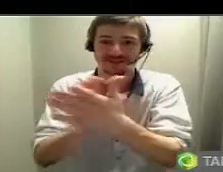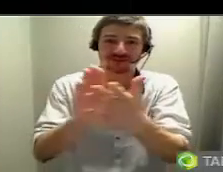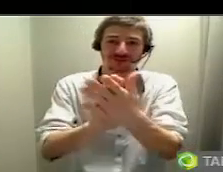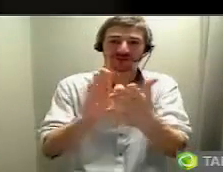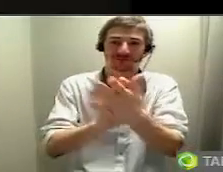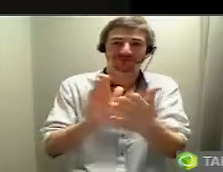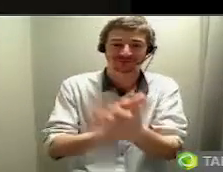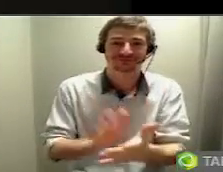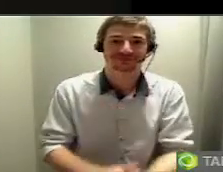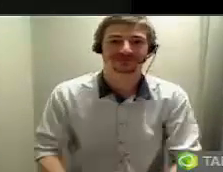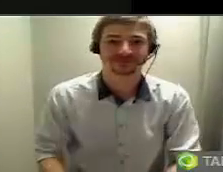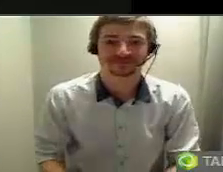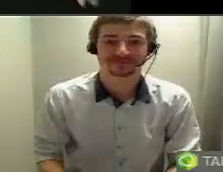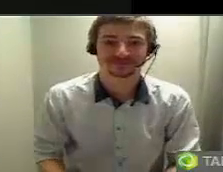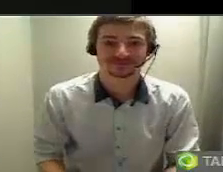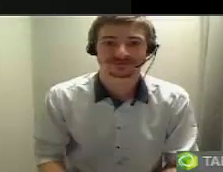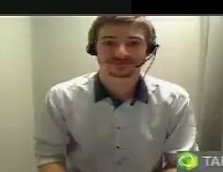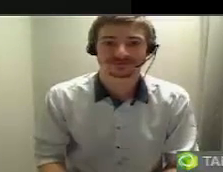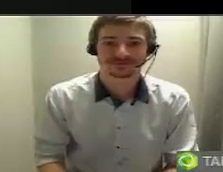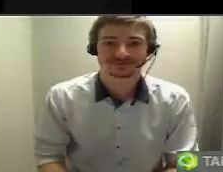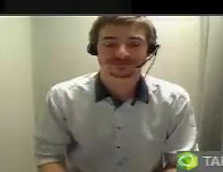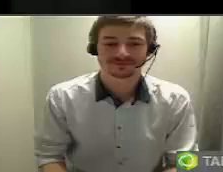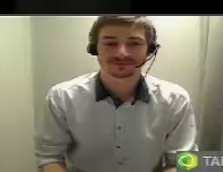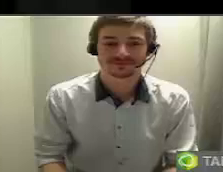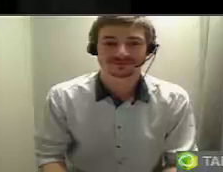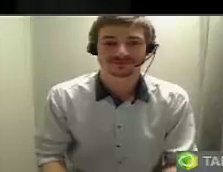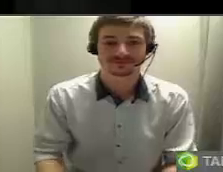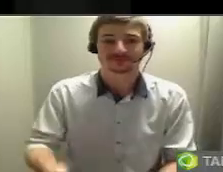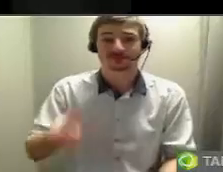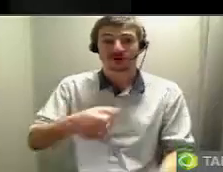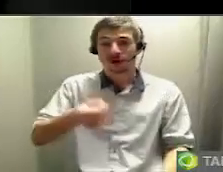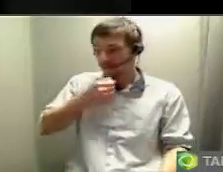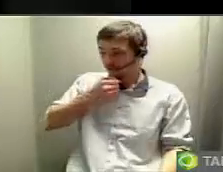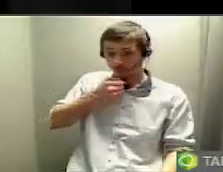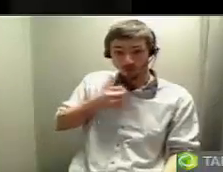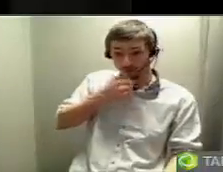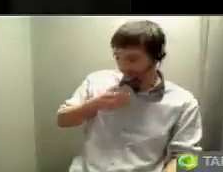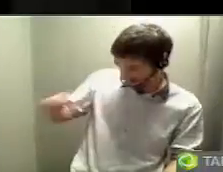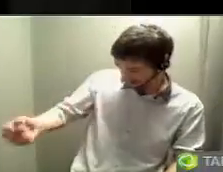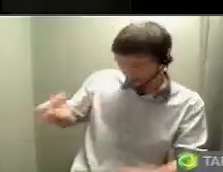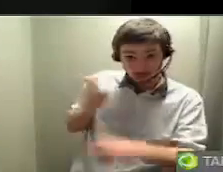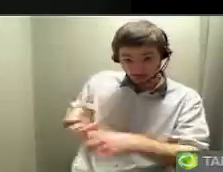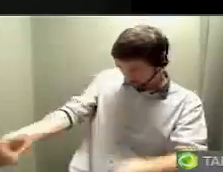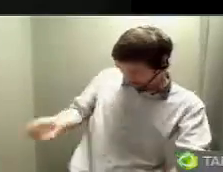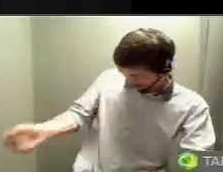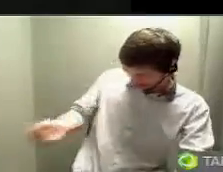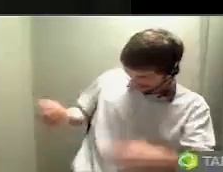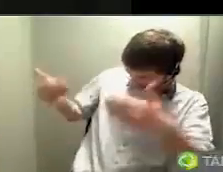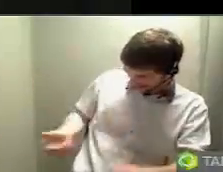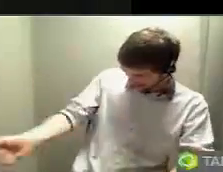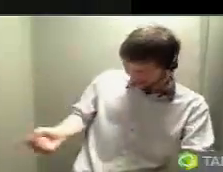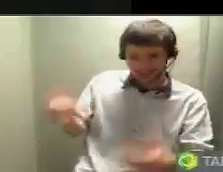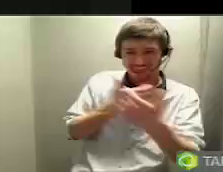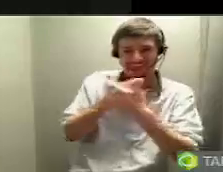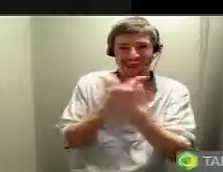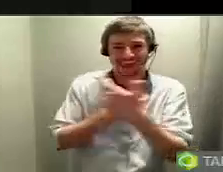priorité aux handicapés, mais alors dès qu'ils ont le micro, les bigots, c'est compliqué de leur retirer. Hein. Ouais, ça c'est sûr.